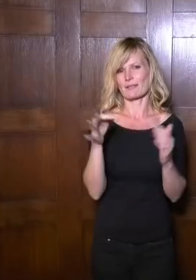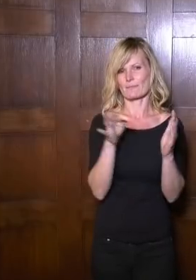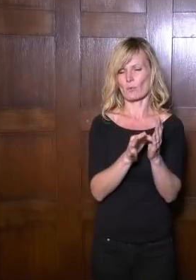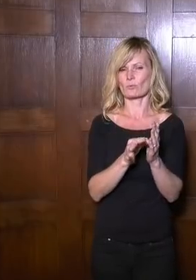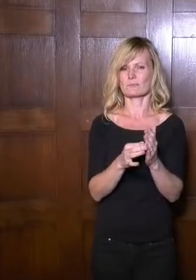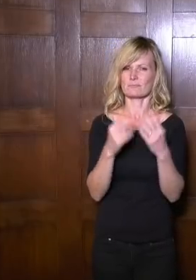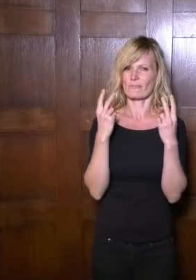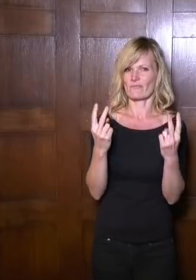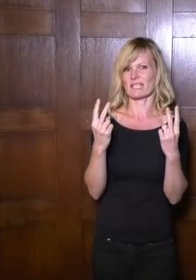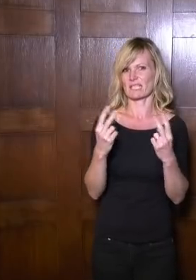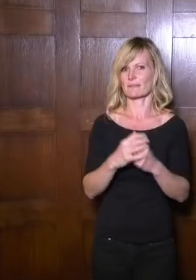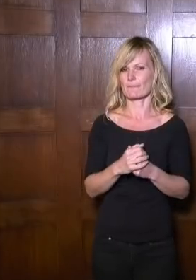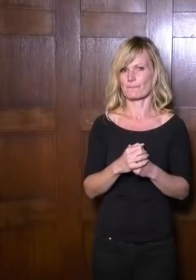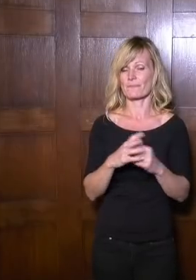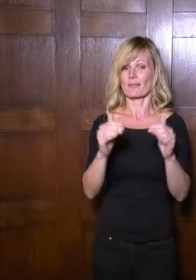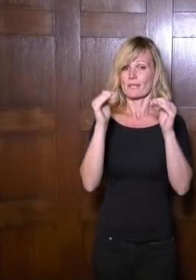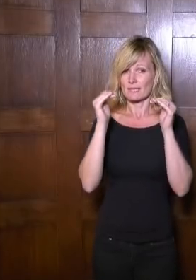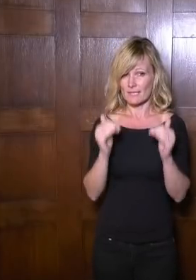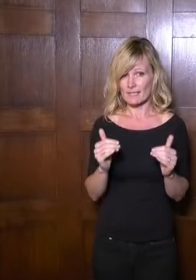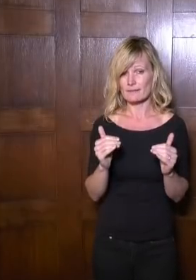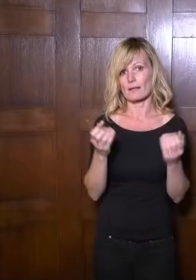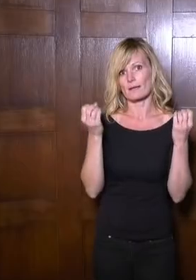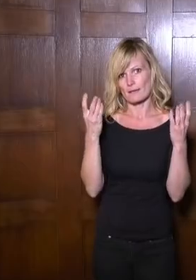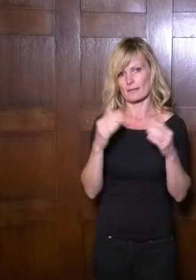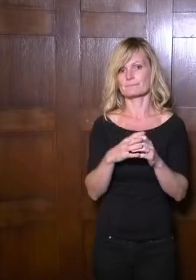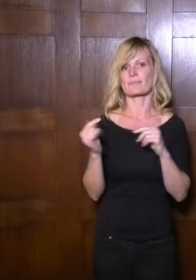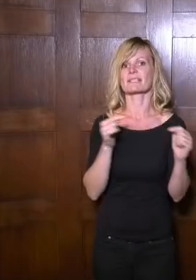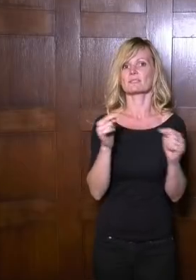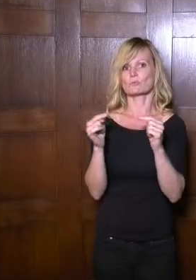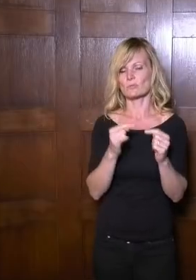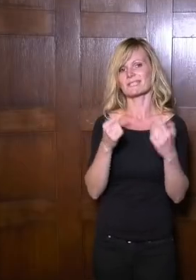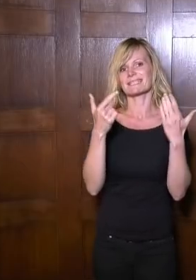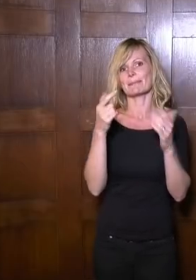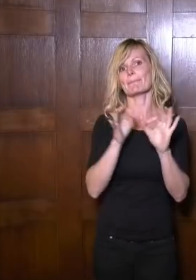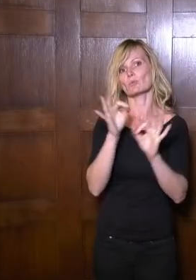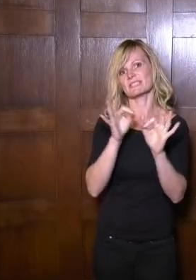ist. Das nächste ist klar, der Diskurs der 7%.